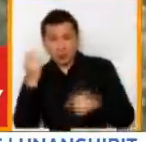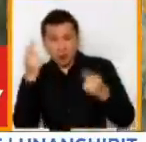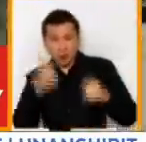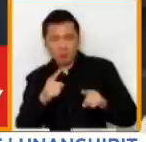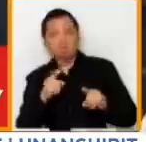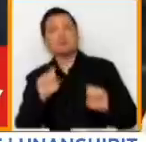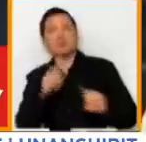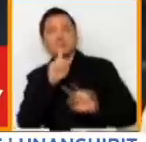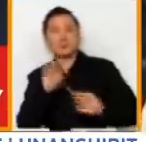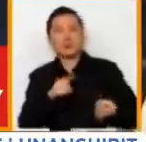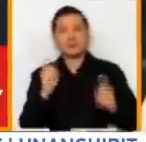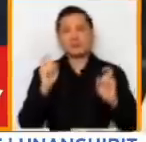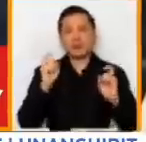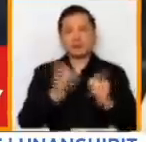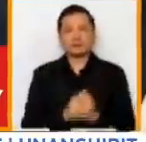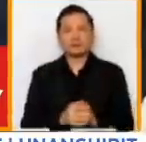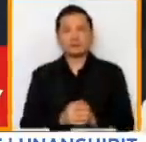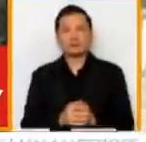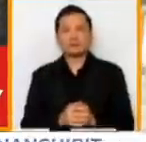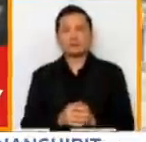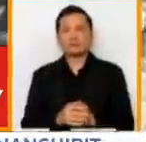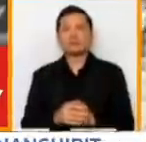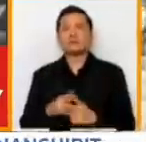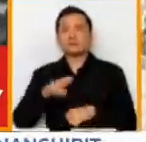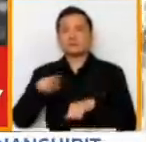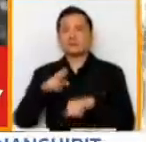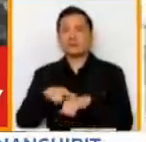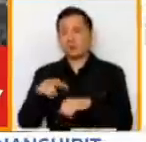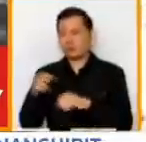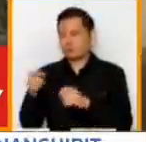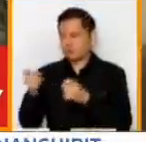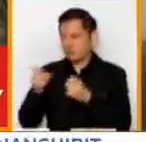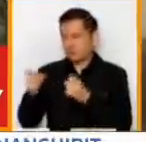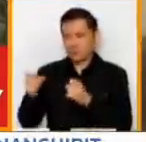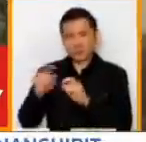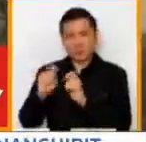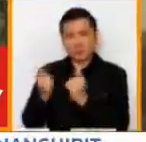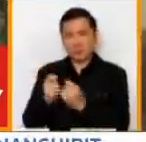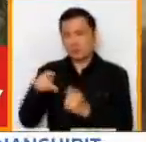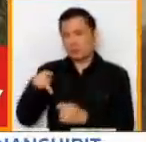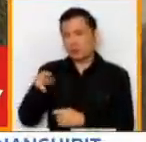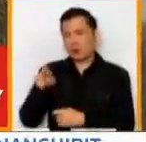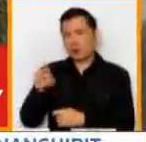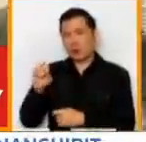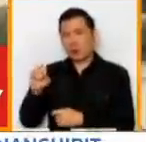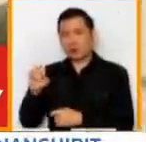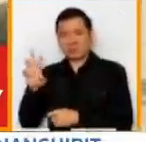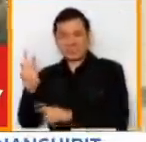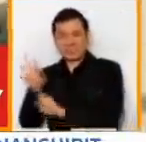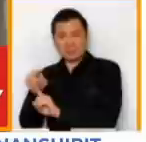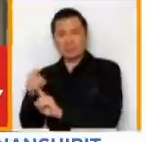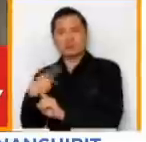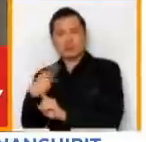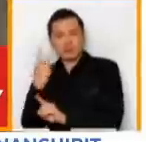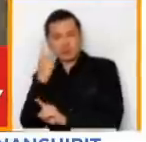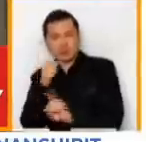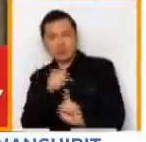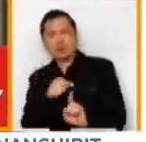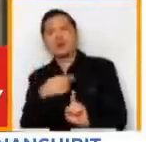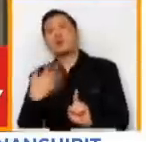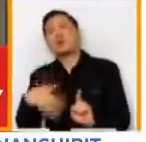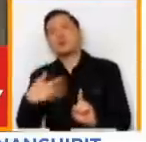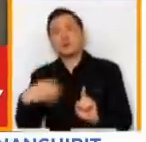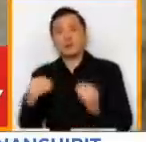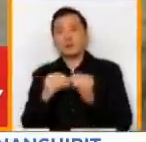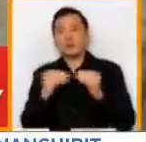Sa assessment ng Regional Operations Division Red Team ng PRO 6, inirekomenda nila na mas palawakin pa ang radio